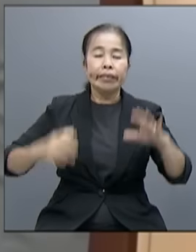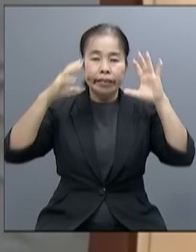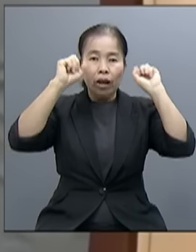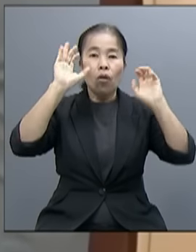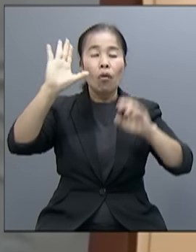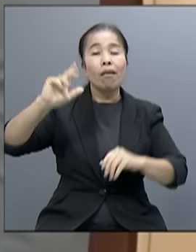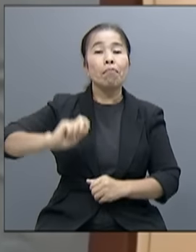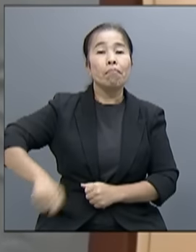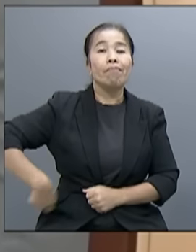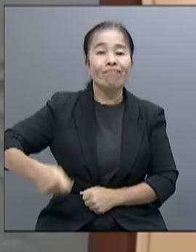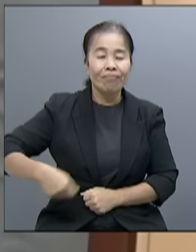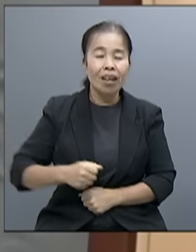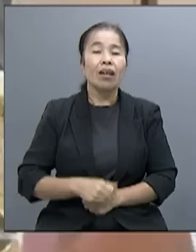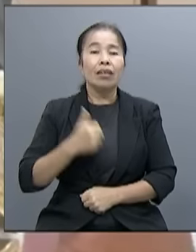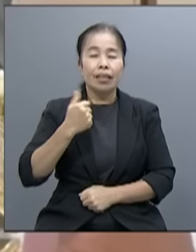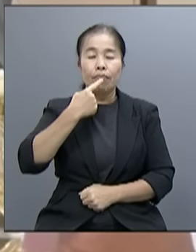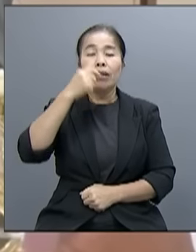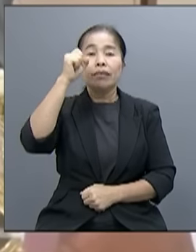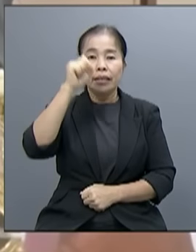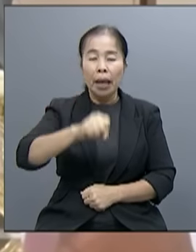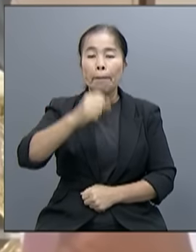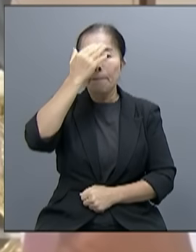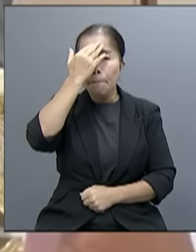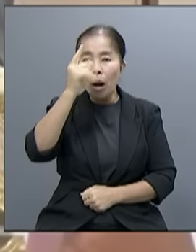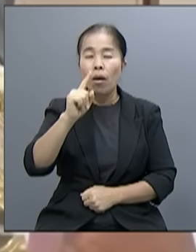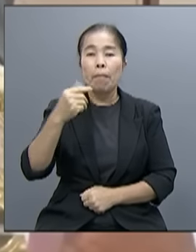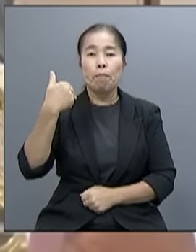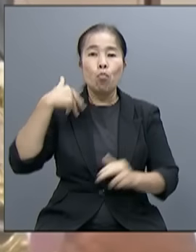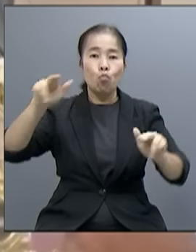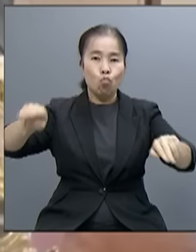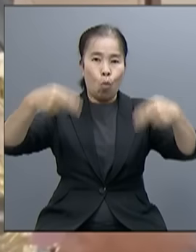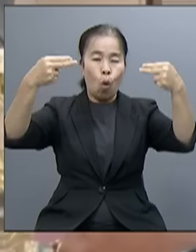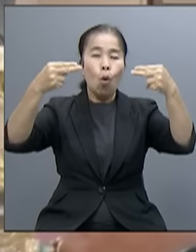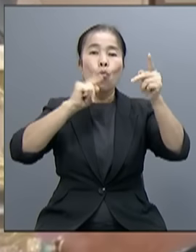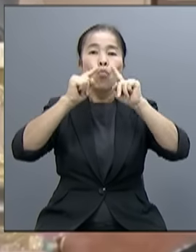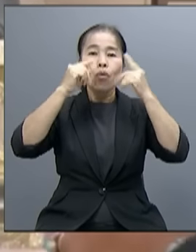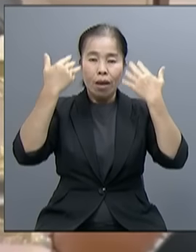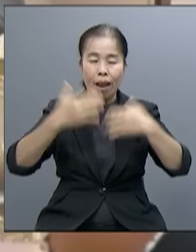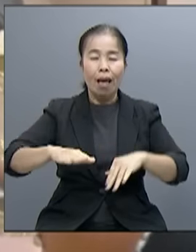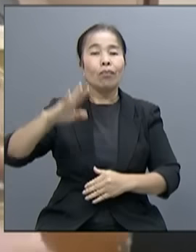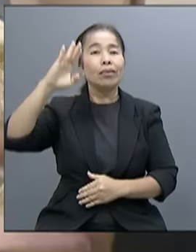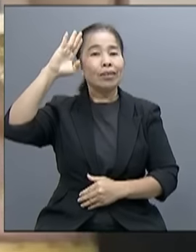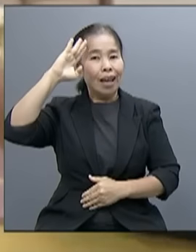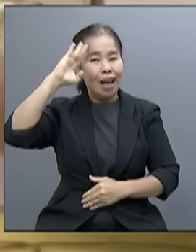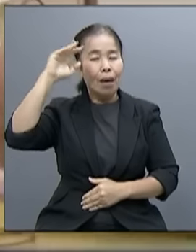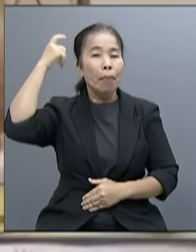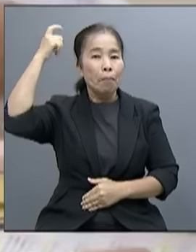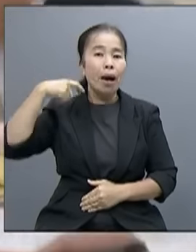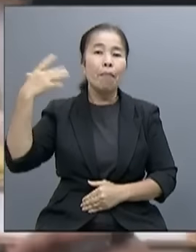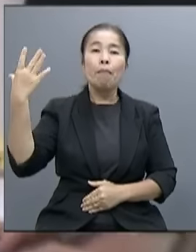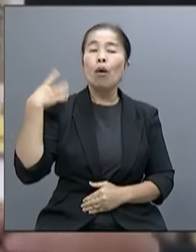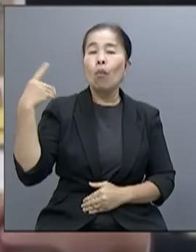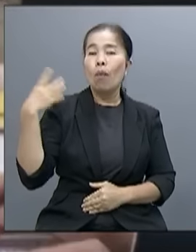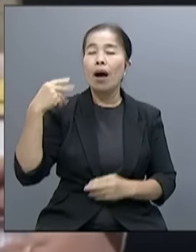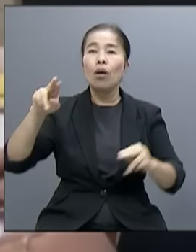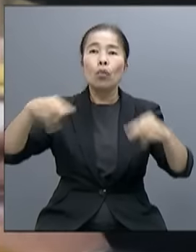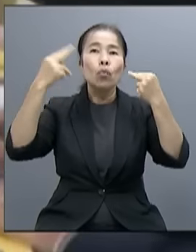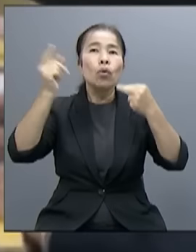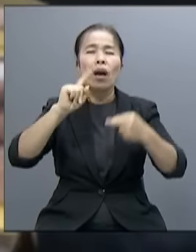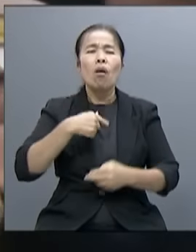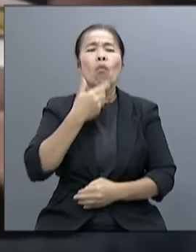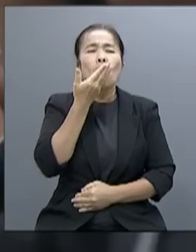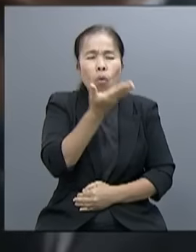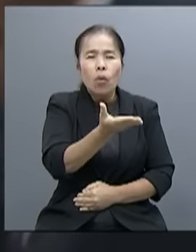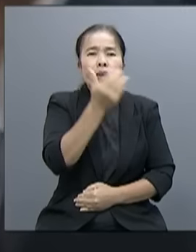นี่ยออกมาเนื่องจากว่าเขามีการวิดีโอคอลกับผู้นำทหารเมียนมาเมื่อวานนี้ค่ะเป็นการขอเปิดทางให้ได้ห